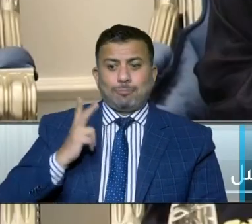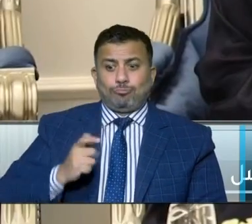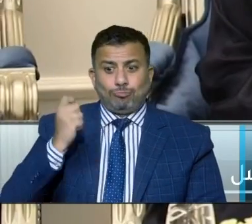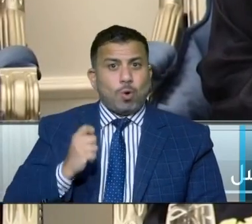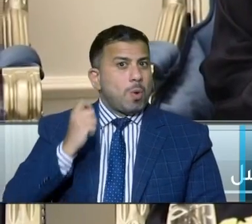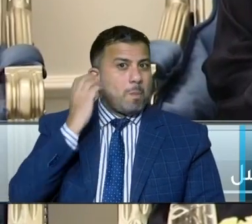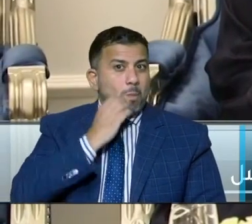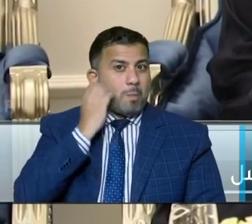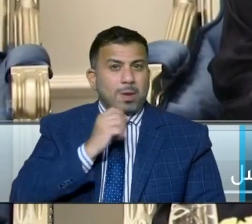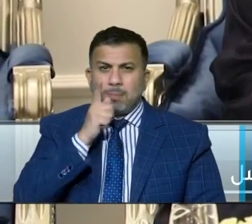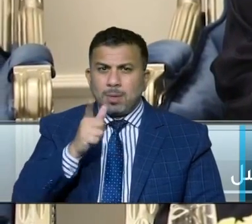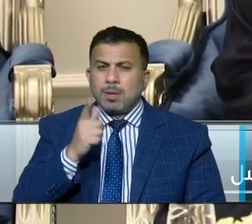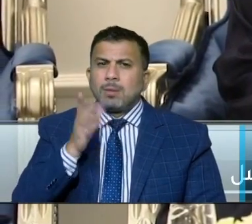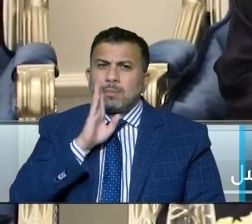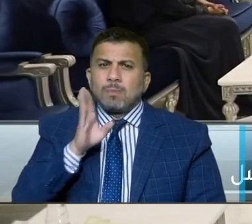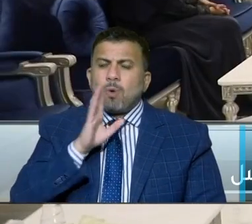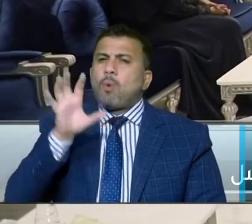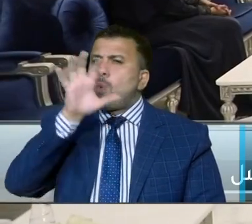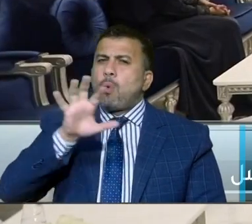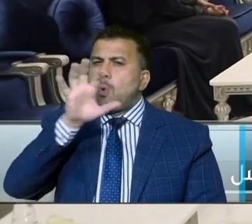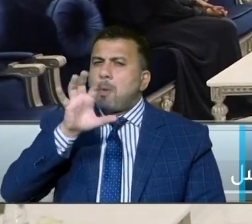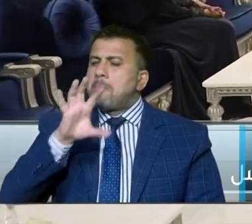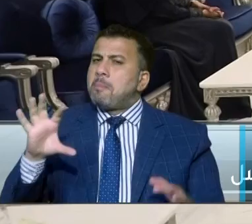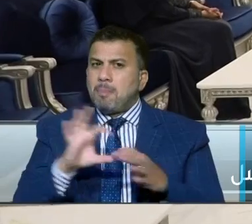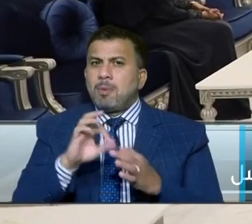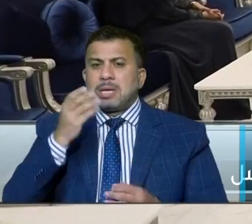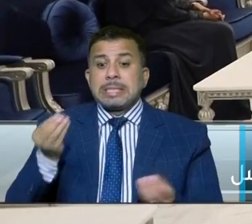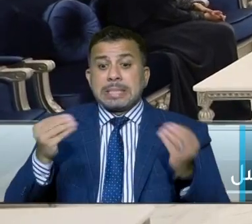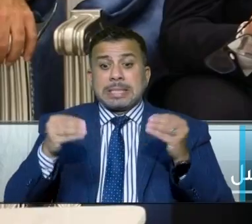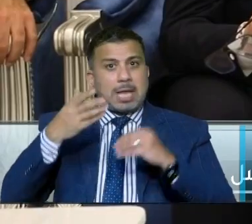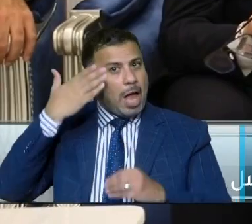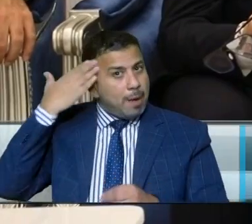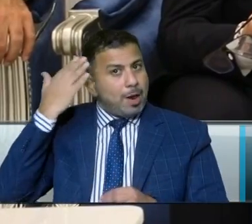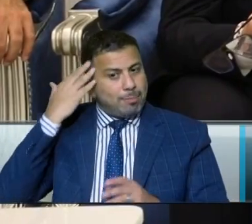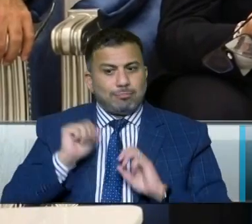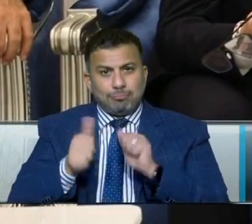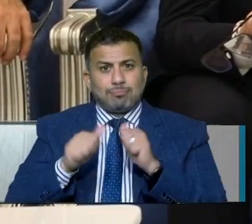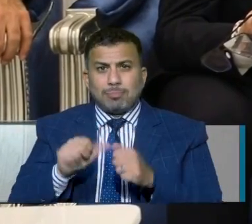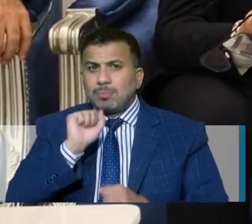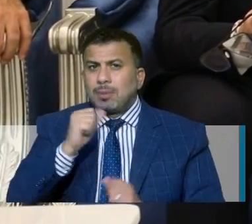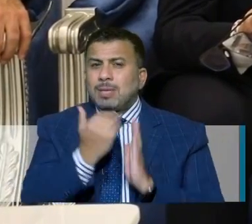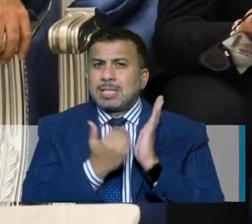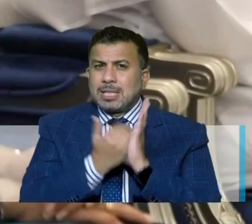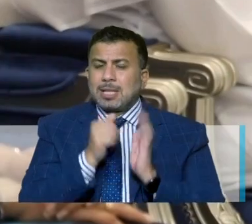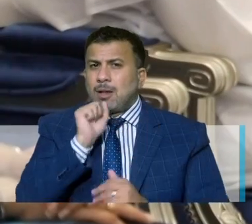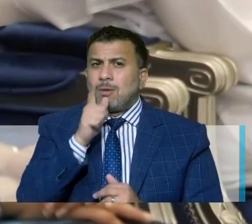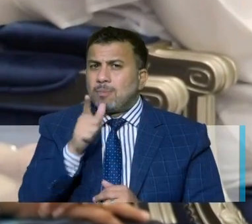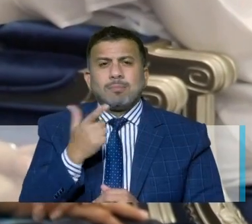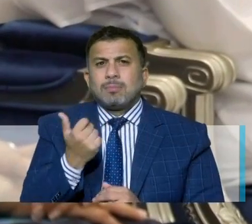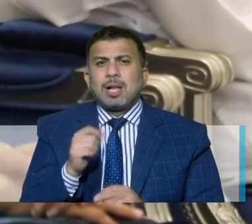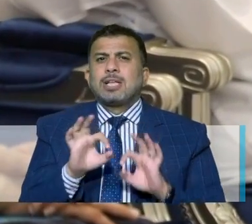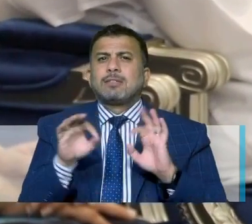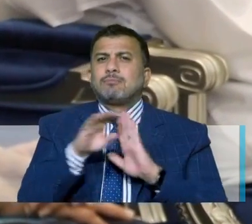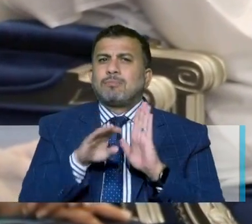ونظرائه في بلجيكا واوروبا عموما وزياده خبراتهن ومشاركتهن في القطاعات الاقتصاديه في اطار